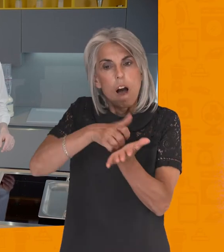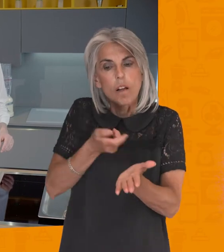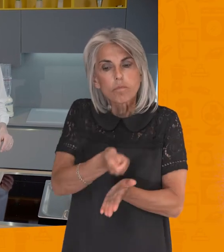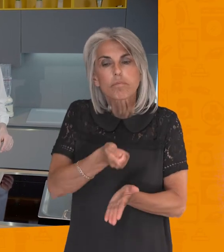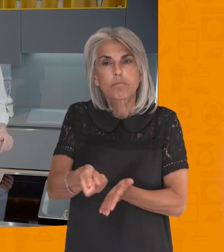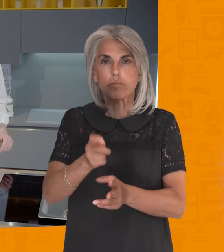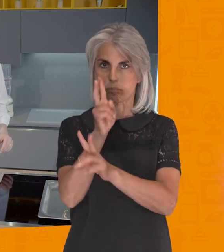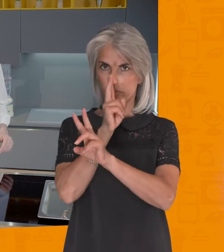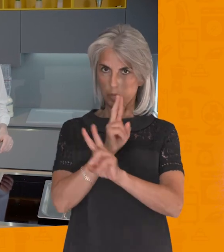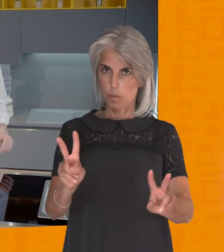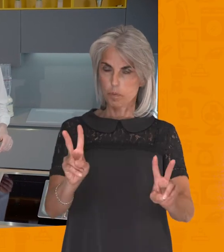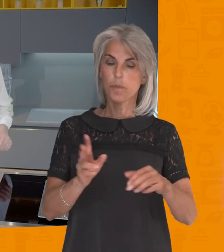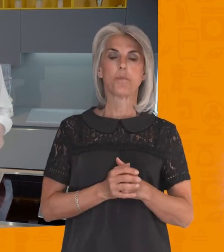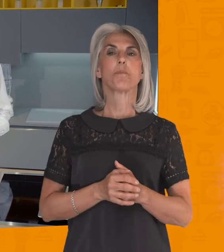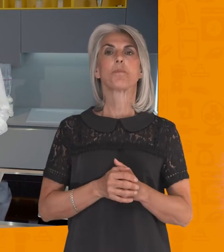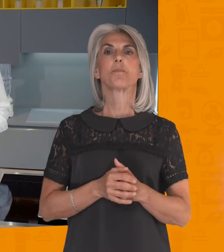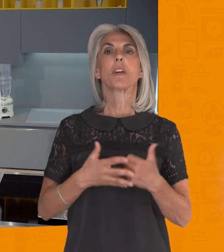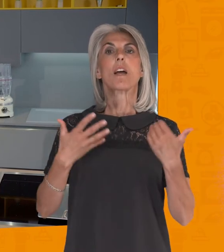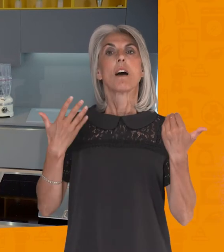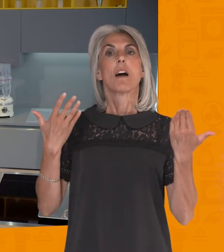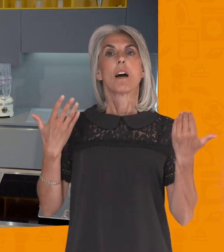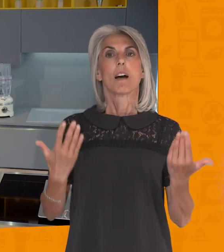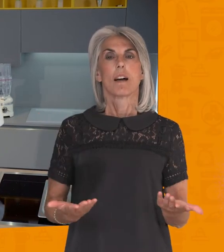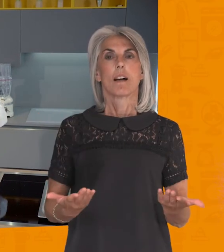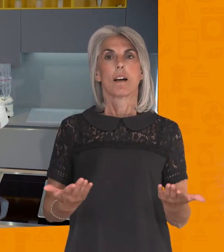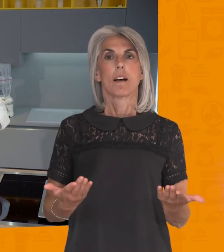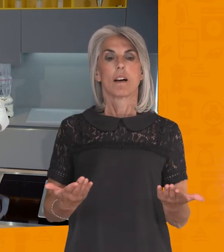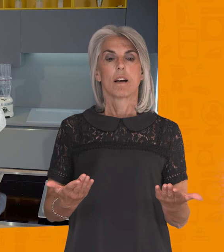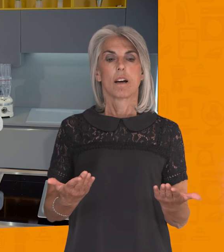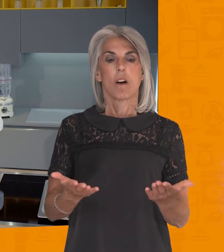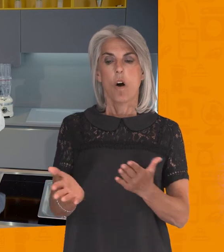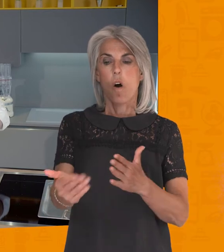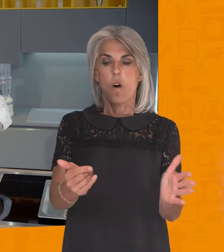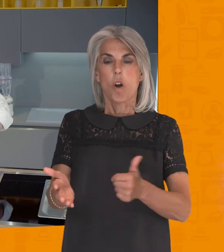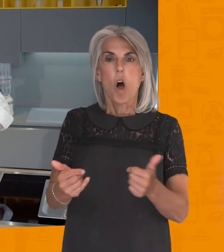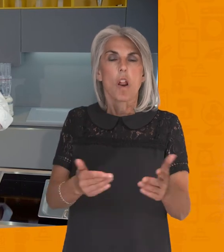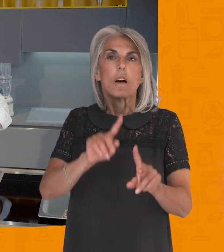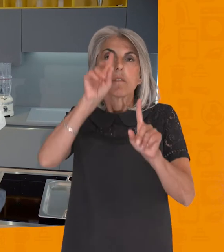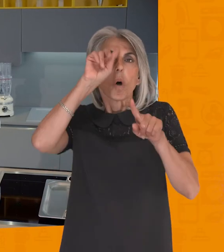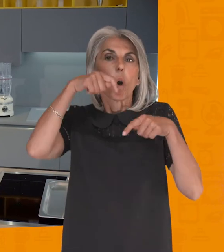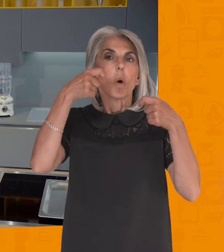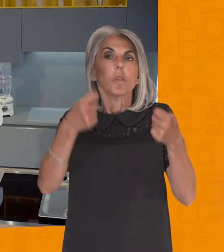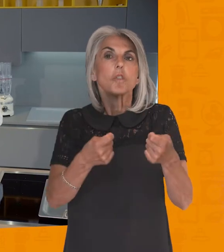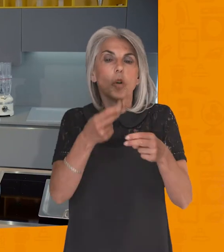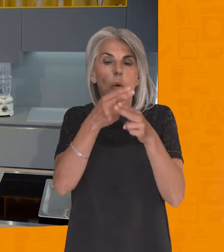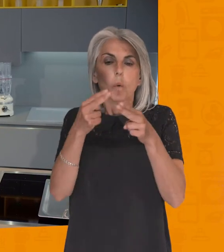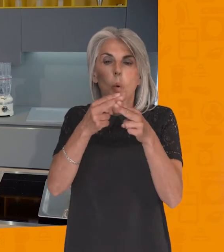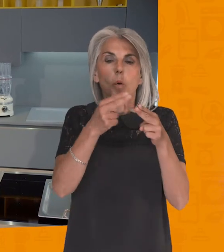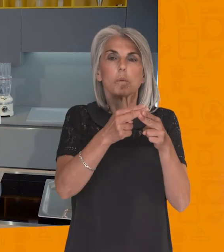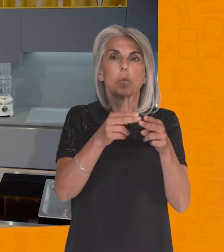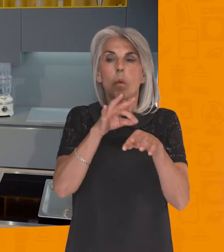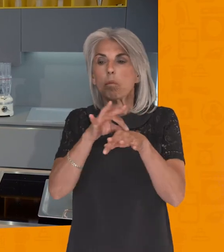nettoyer proprement évidemment, voilà. On enlève, mais ça c'est logique,